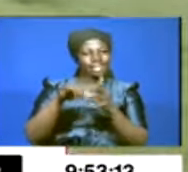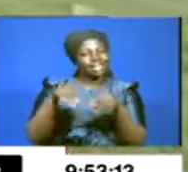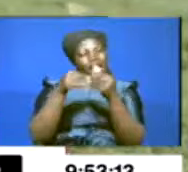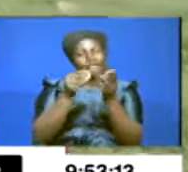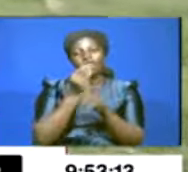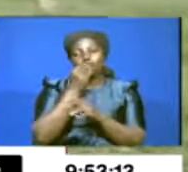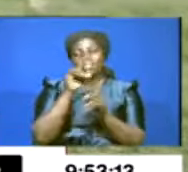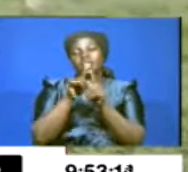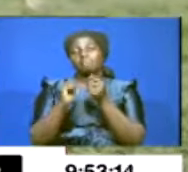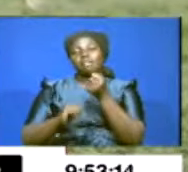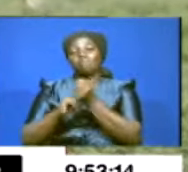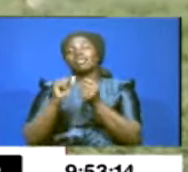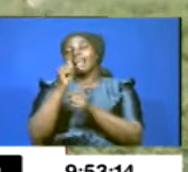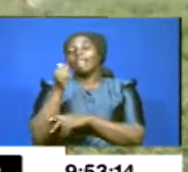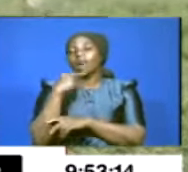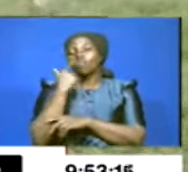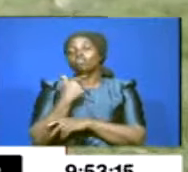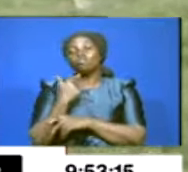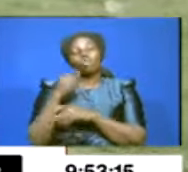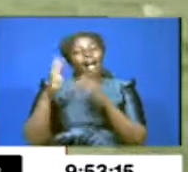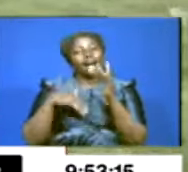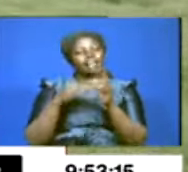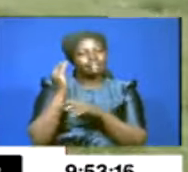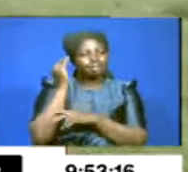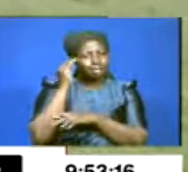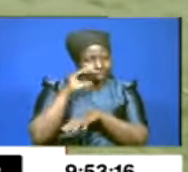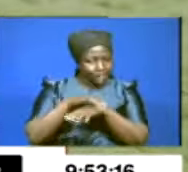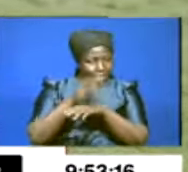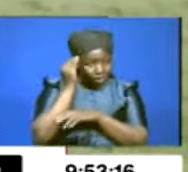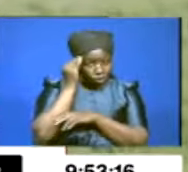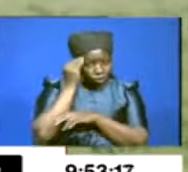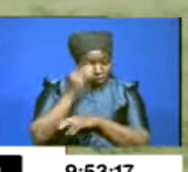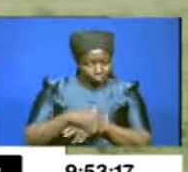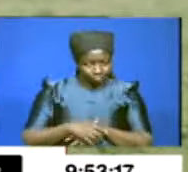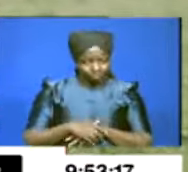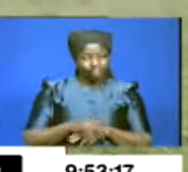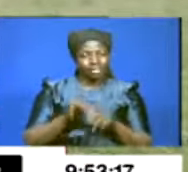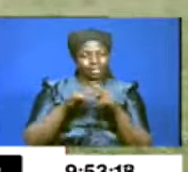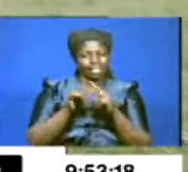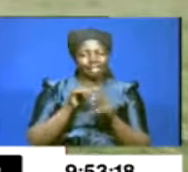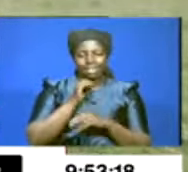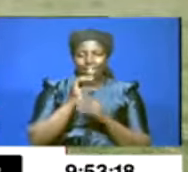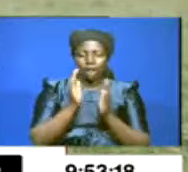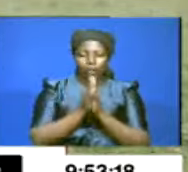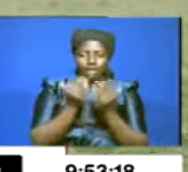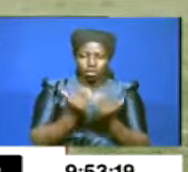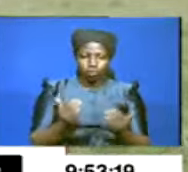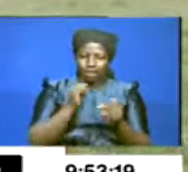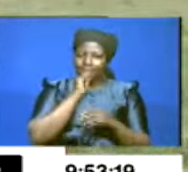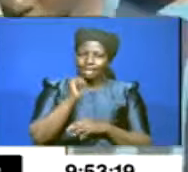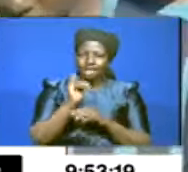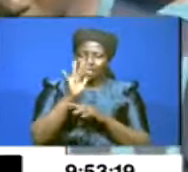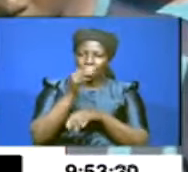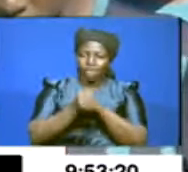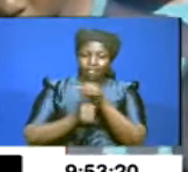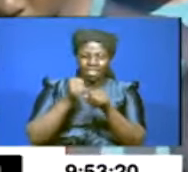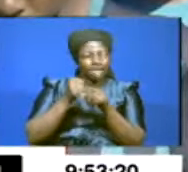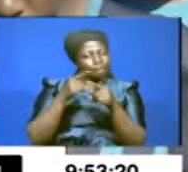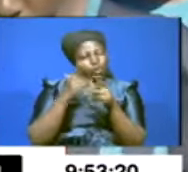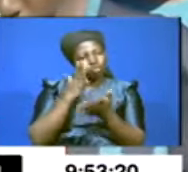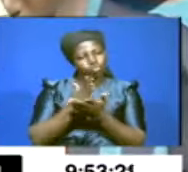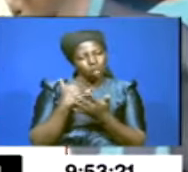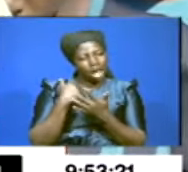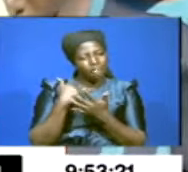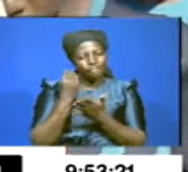masomo . It has the aim of tapping talents from the age of 5 years despite lacking financial support. Tunawaka